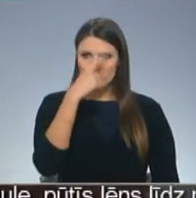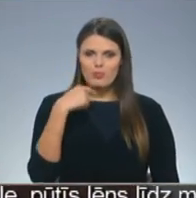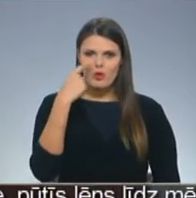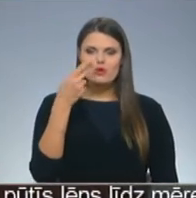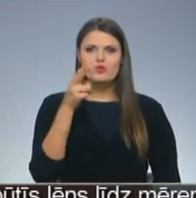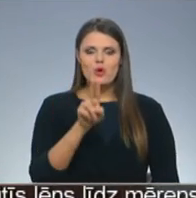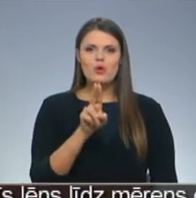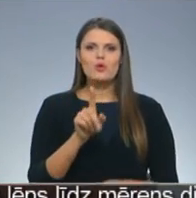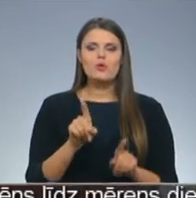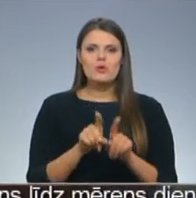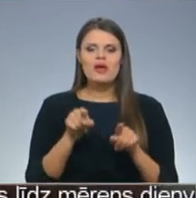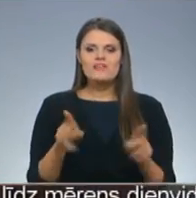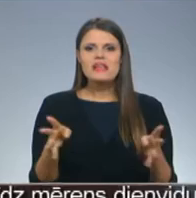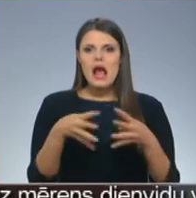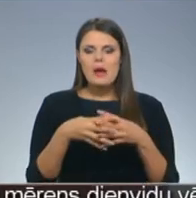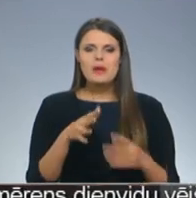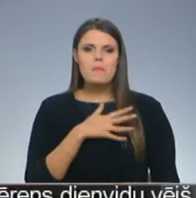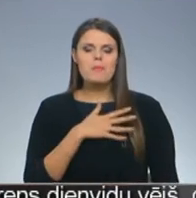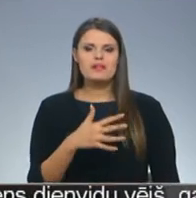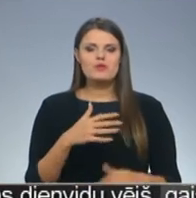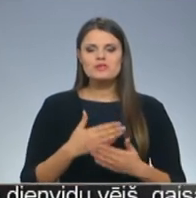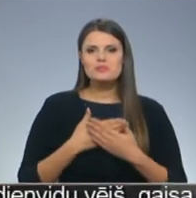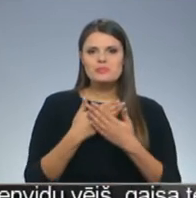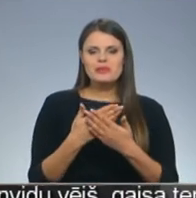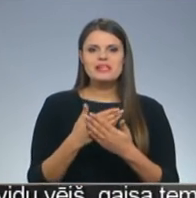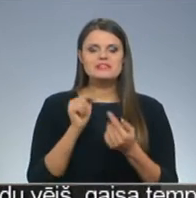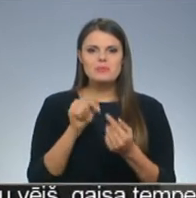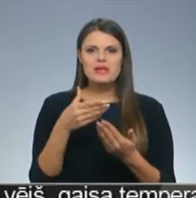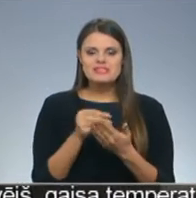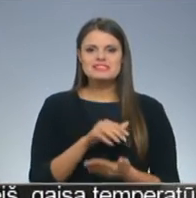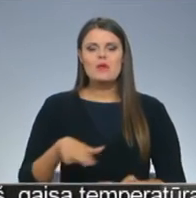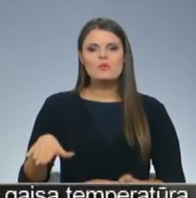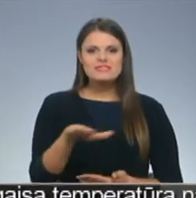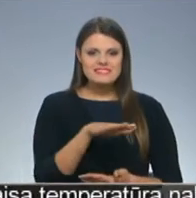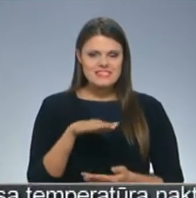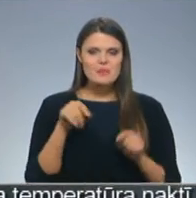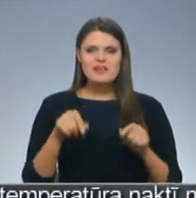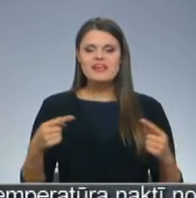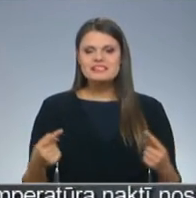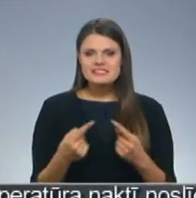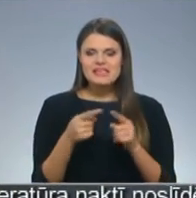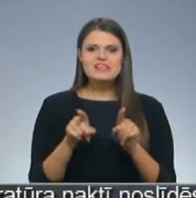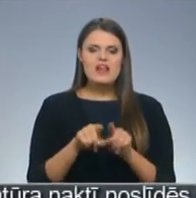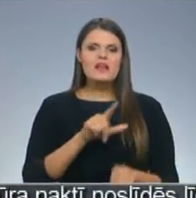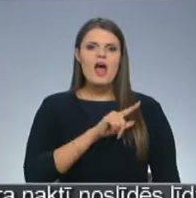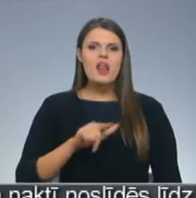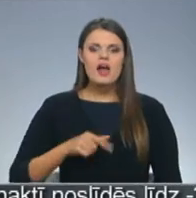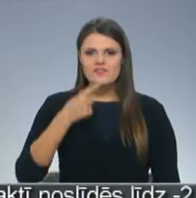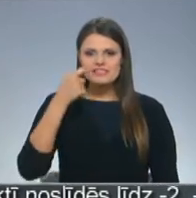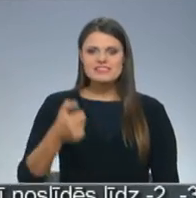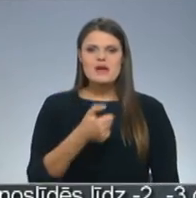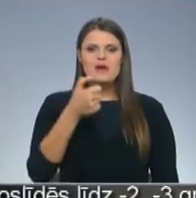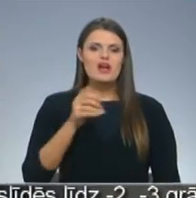ainavu retrospektīvas ir apvienoti ar patriotismu un mīlestības pret savu zemi motīvu. Tas saskan arī ar Latvijas 100 gadu